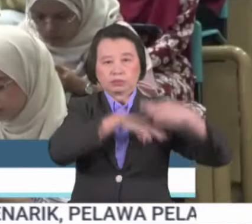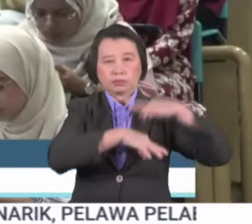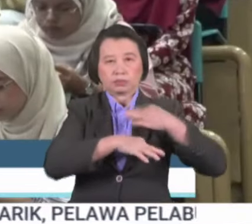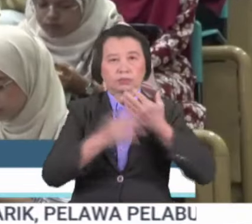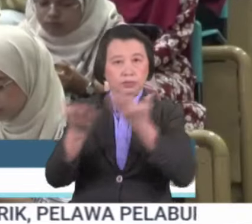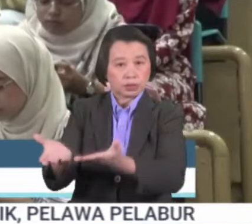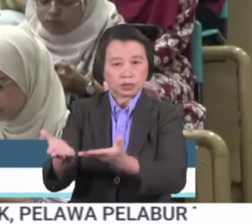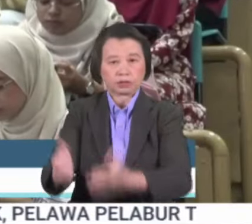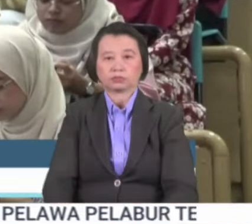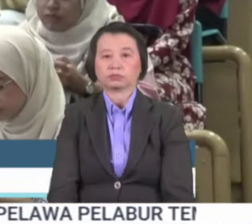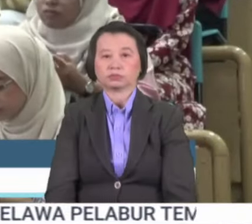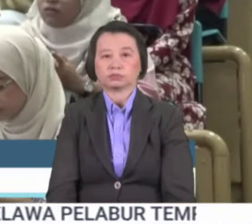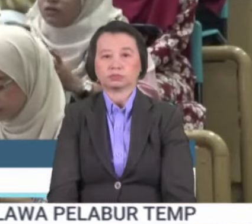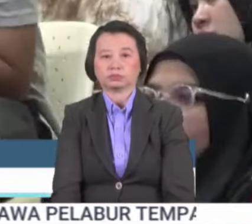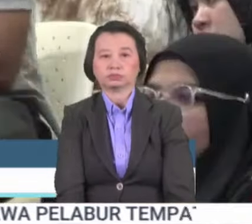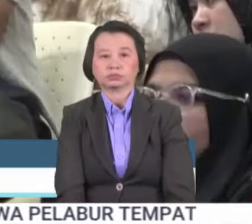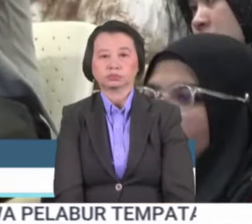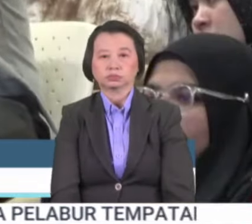mereka.